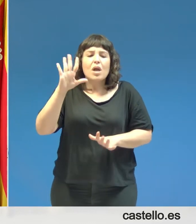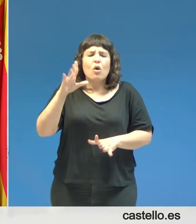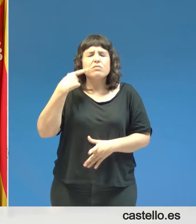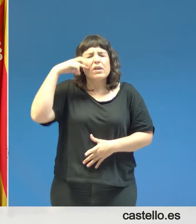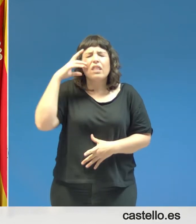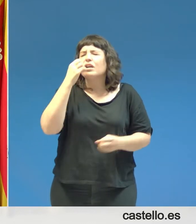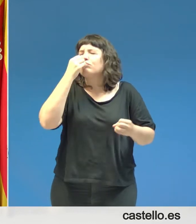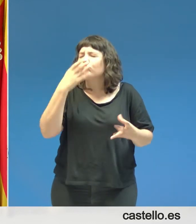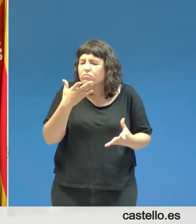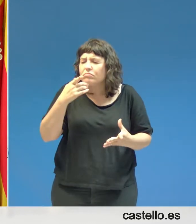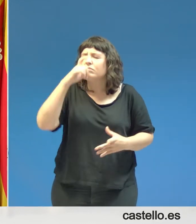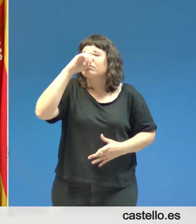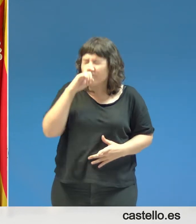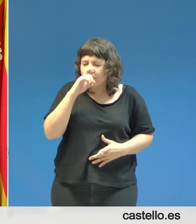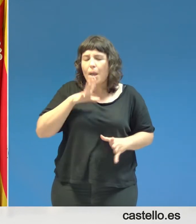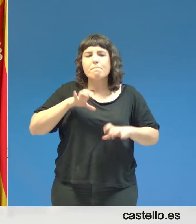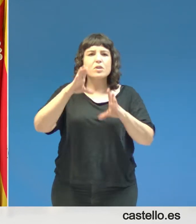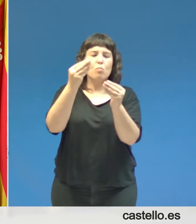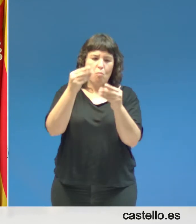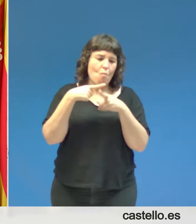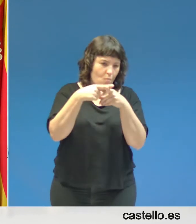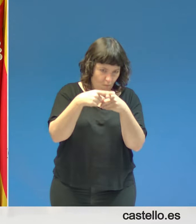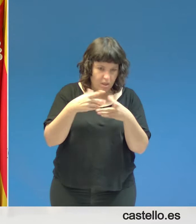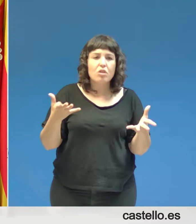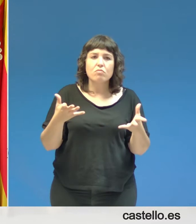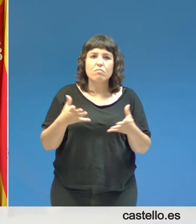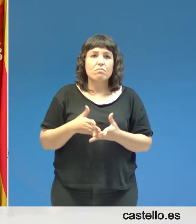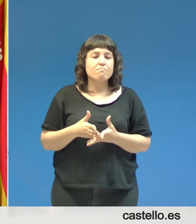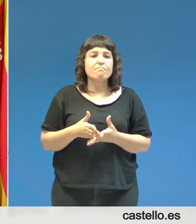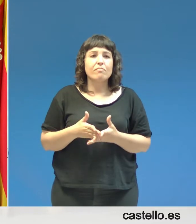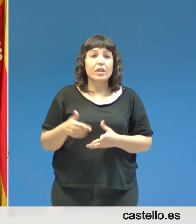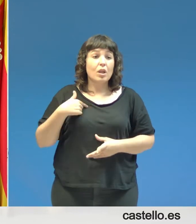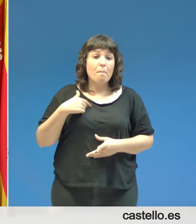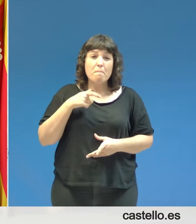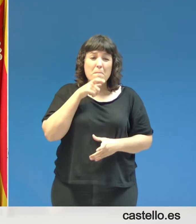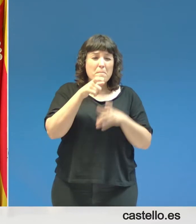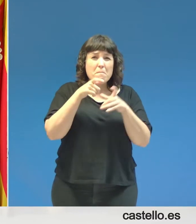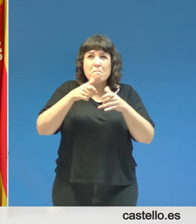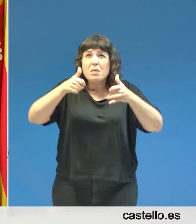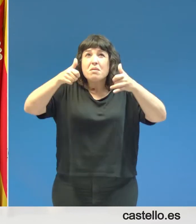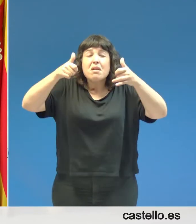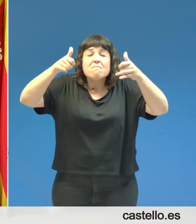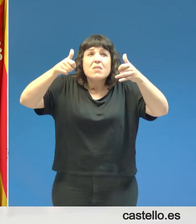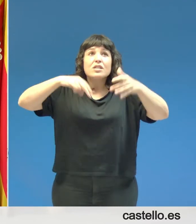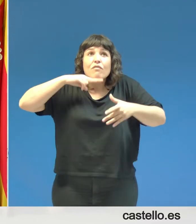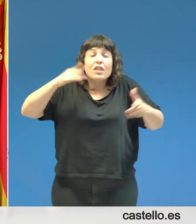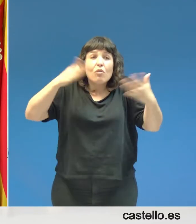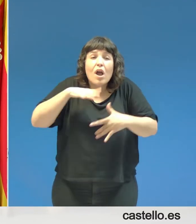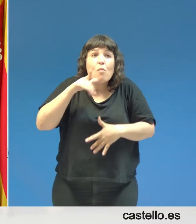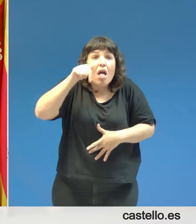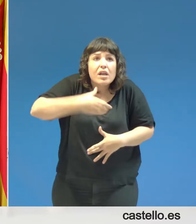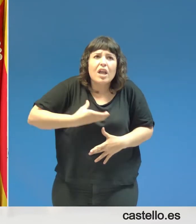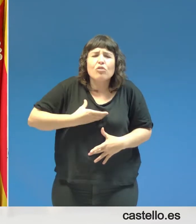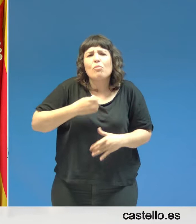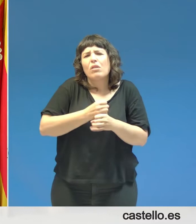gran aprenentatge compartit. No tinc tampoc suficients paraules per agrair a tota la gent de la casa tot el treball que hem fet